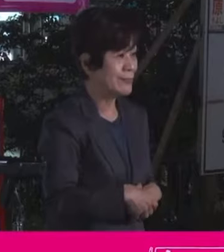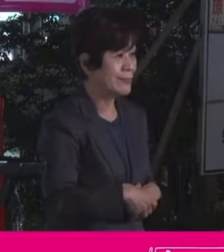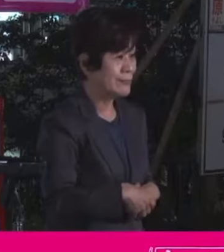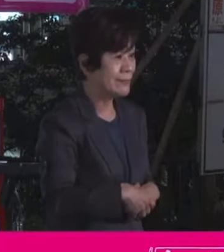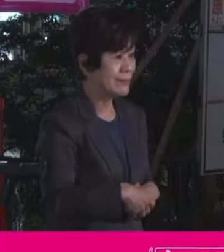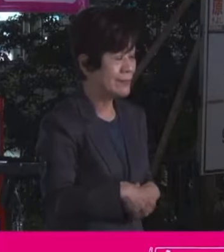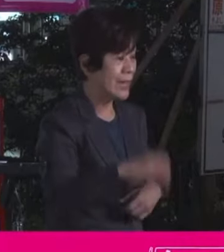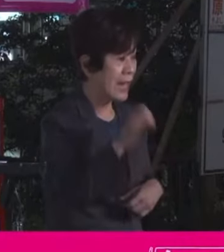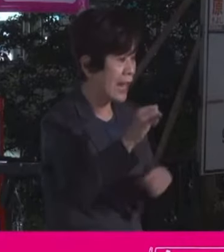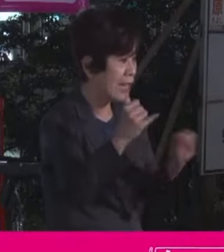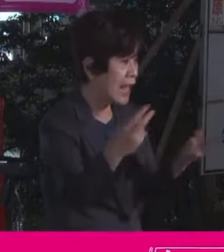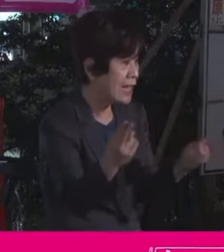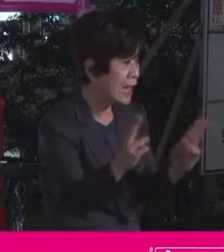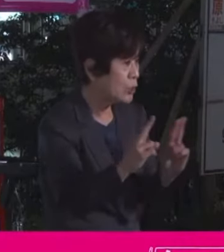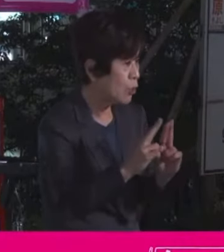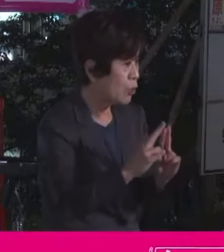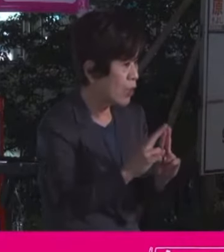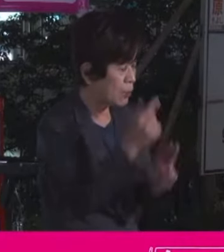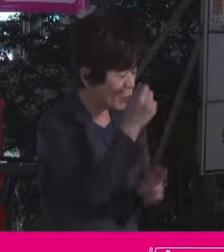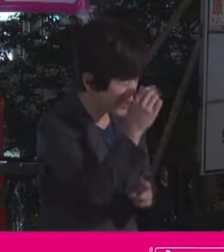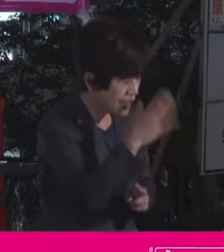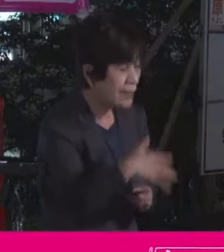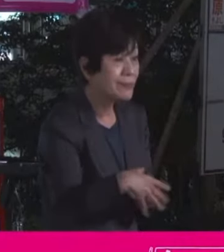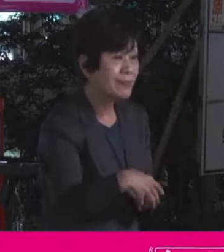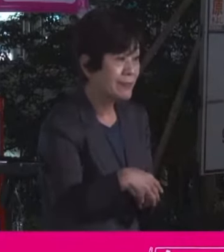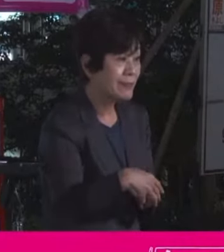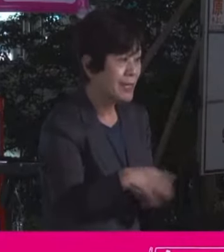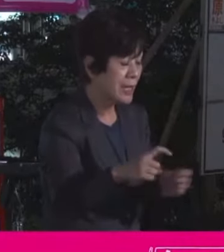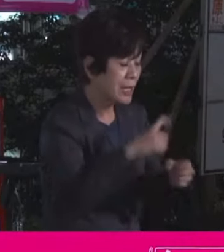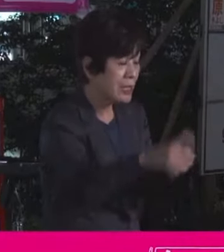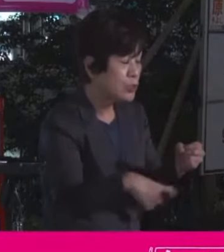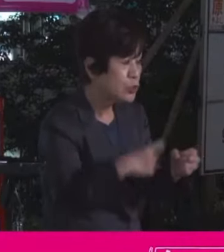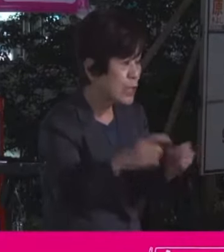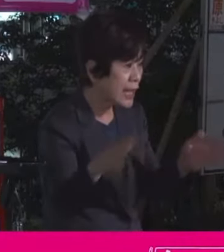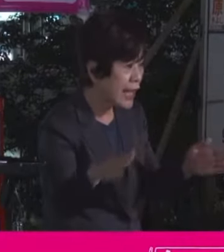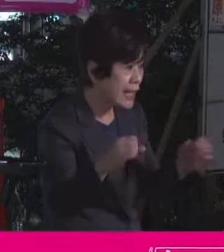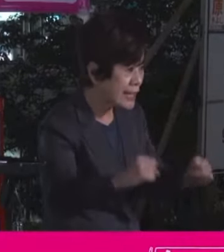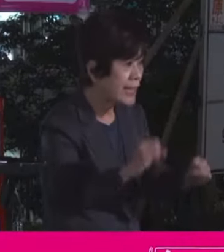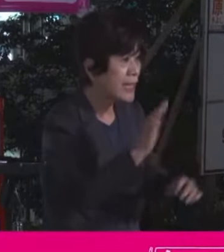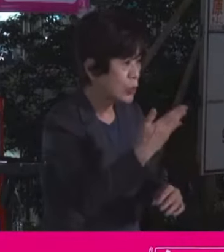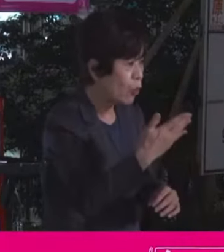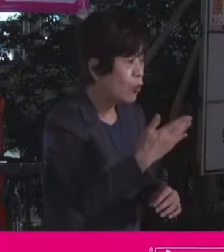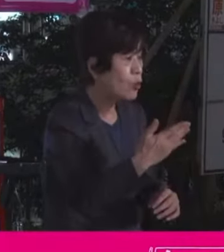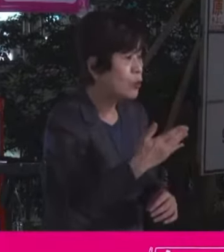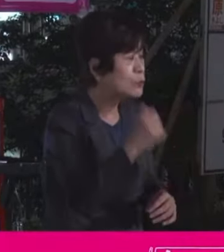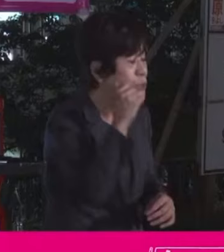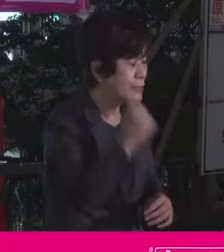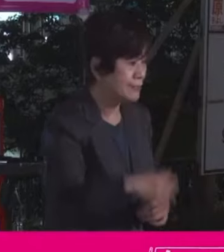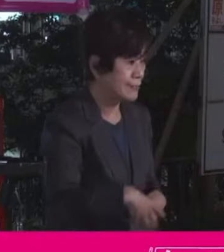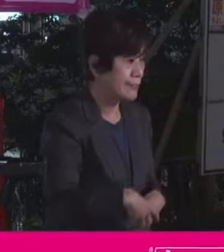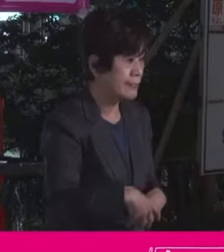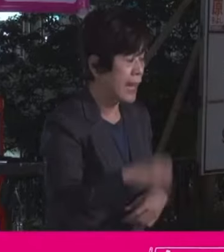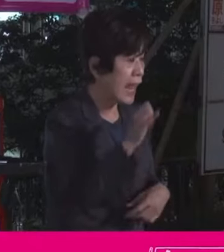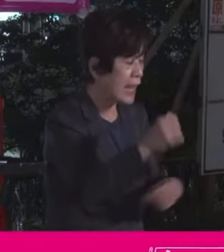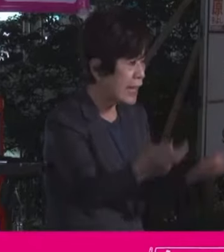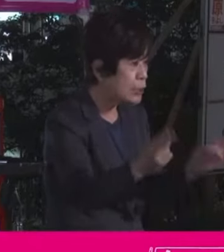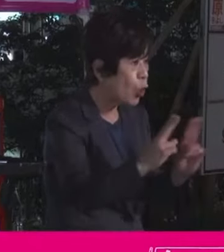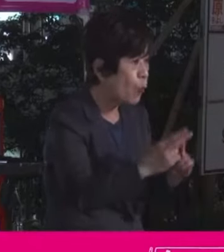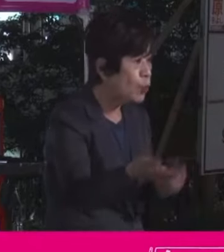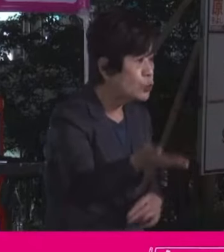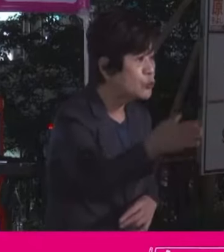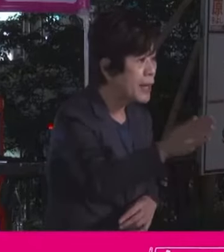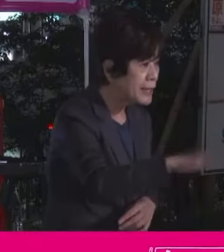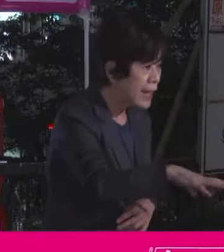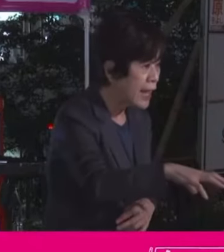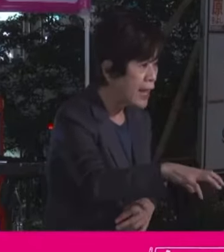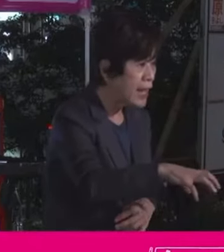じゃあ野党か、はい、申し訳ない、僕10年間やってきたんですけどダメです。野党も含めて一度ガラ